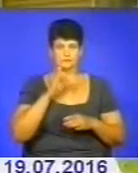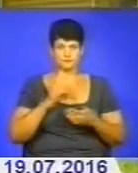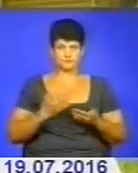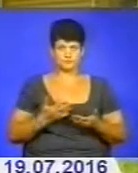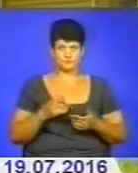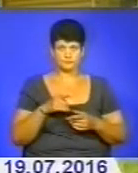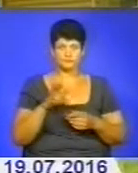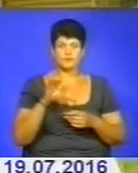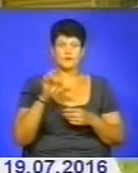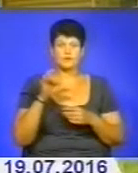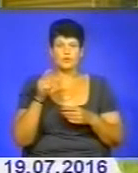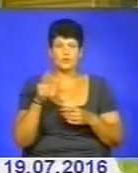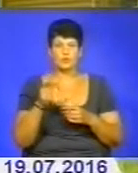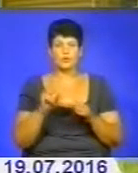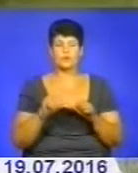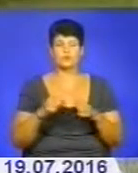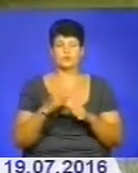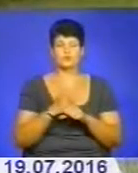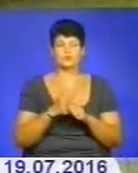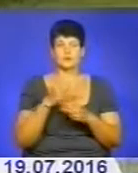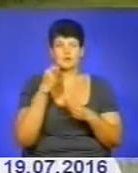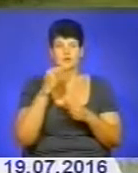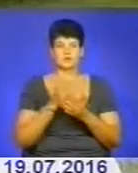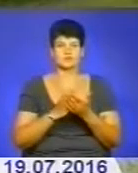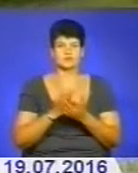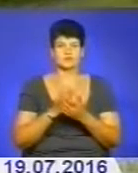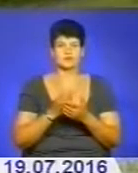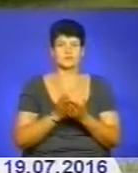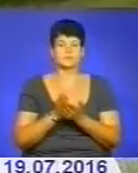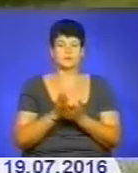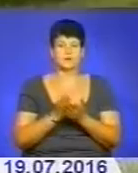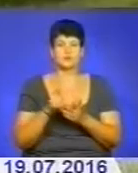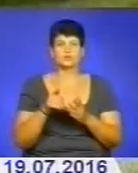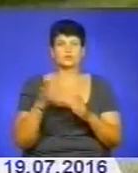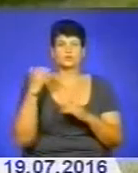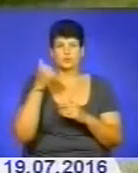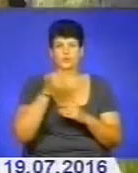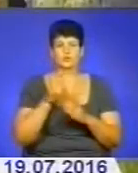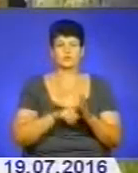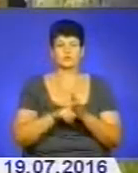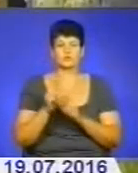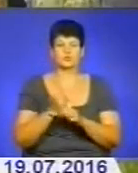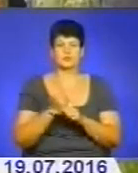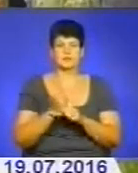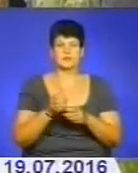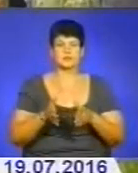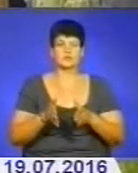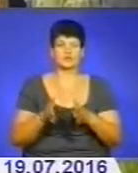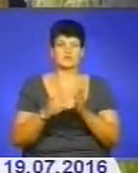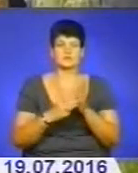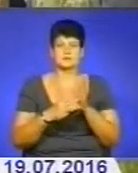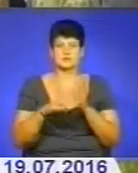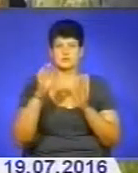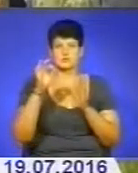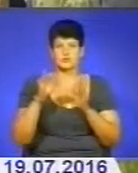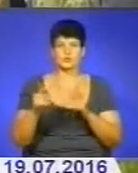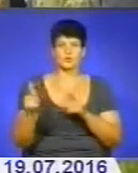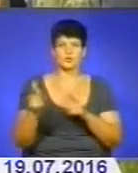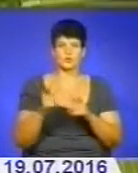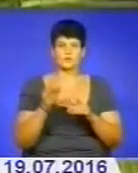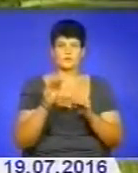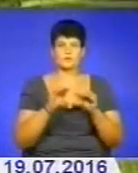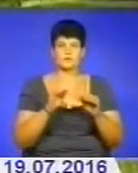відповідь і отримає задоволення від тих пісень. Будуть колективи із Словаччини, будуть колективи із Польщі. Для того, щоб перебування гостей та